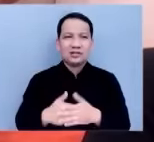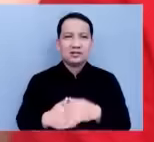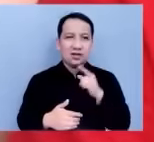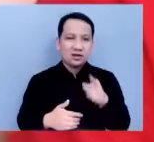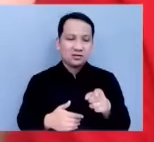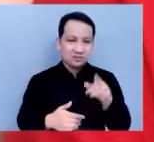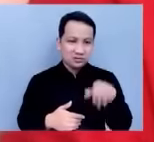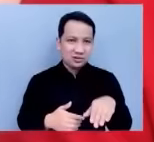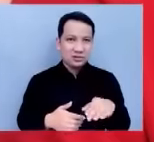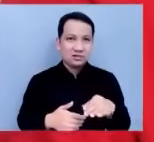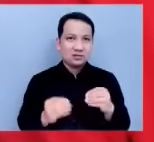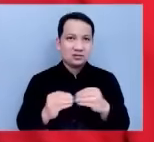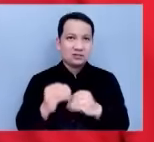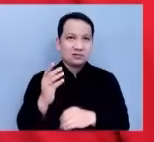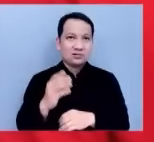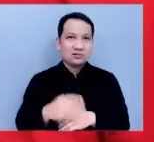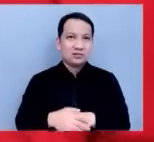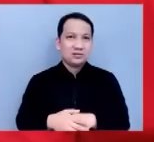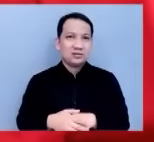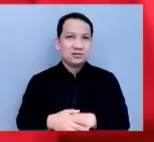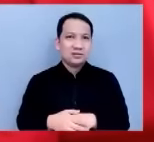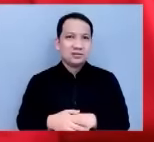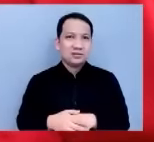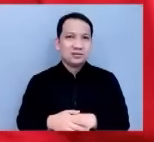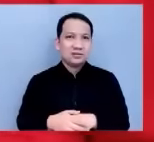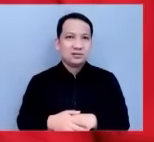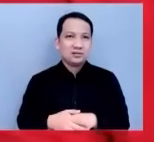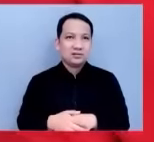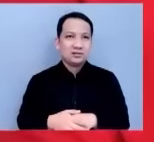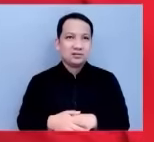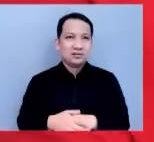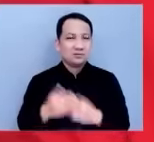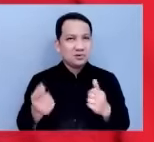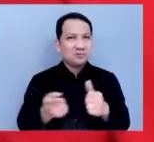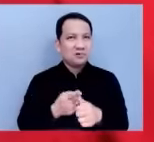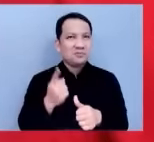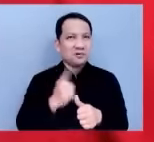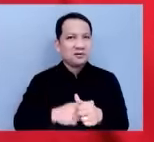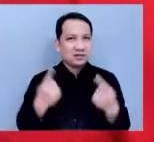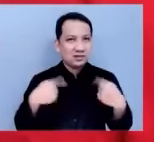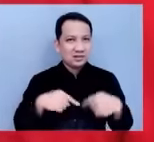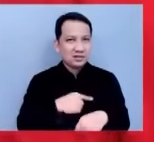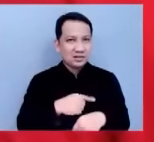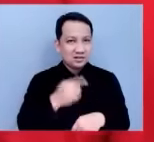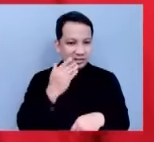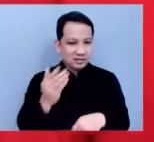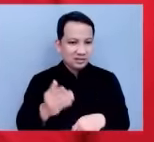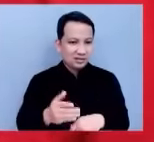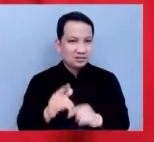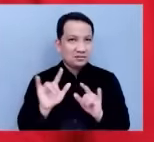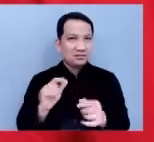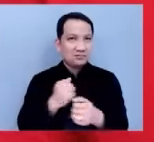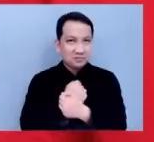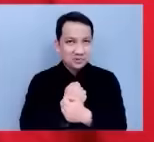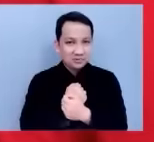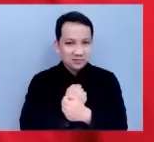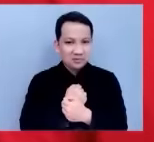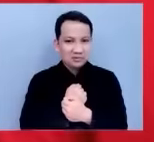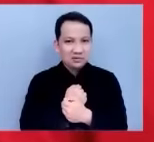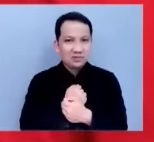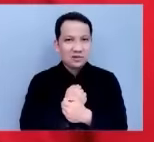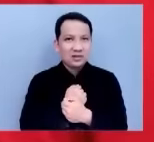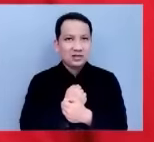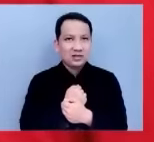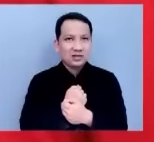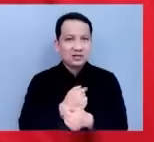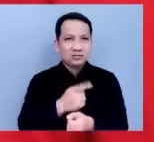nyo, more than ever, ngayon namin naramdaman yung pagmamahal ng mga